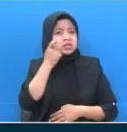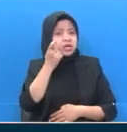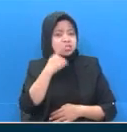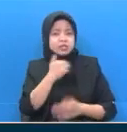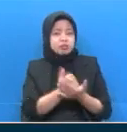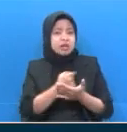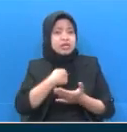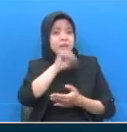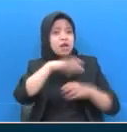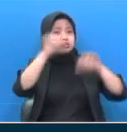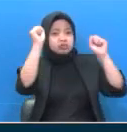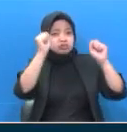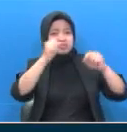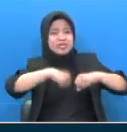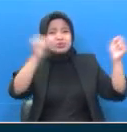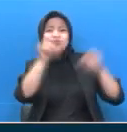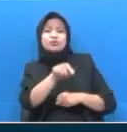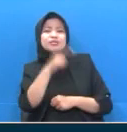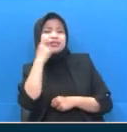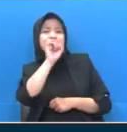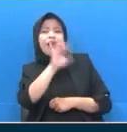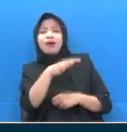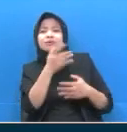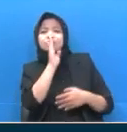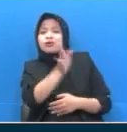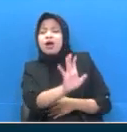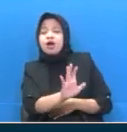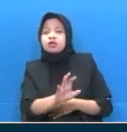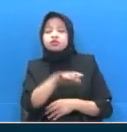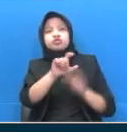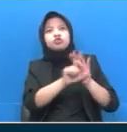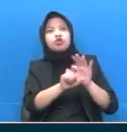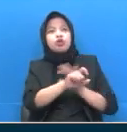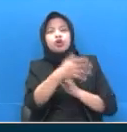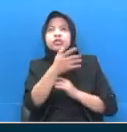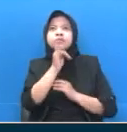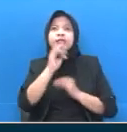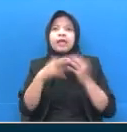Mas Jonathan? Saya, ya, contohnya yang bilang